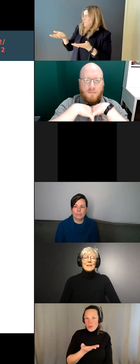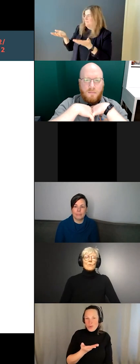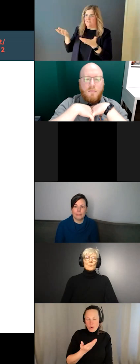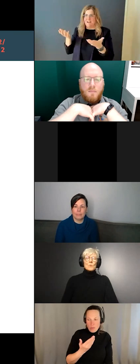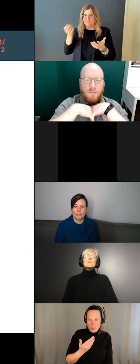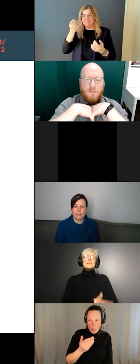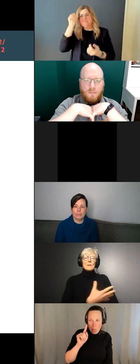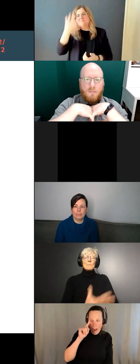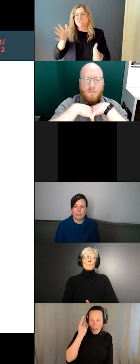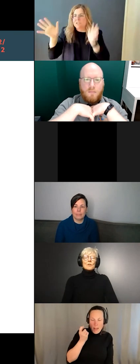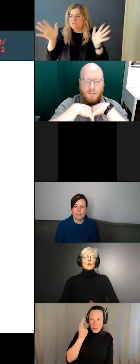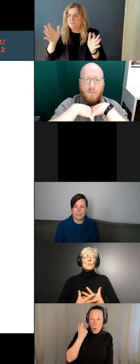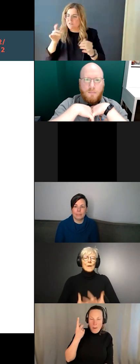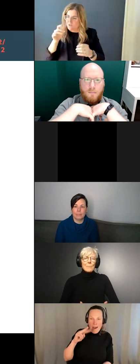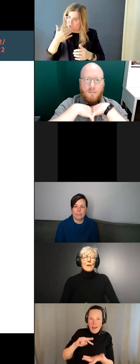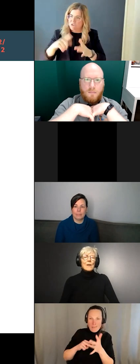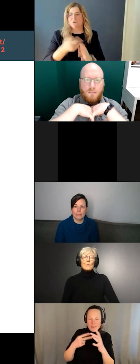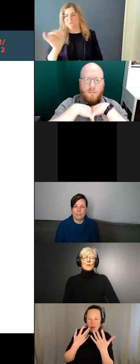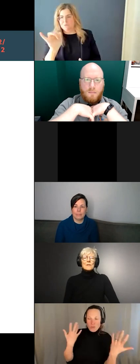dire. Donc,